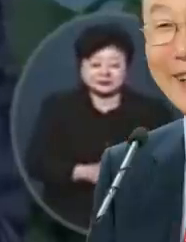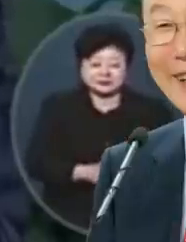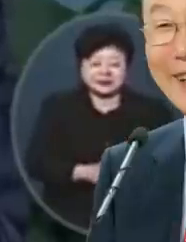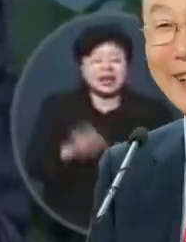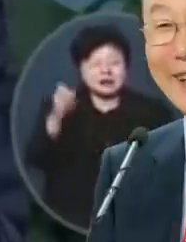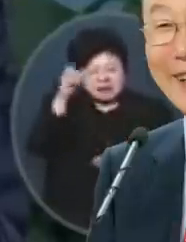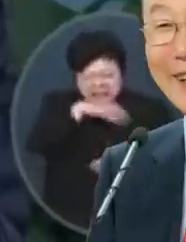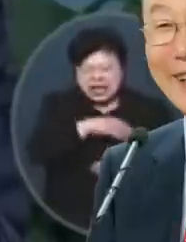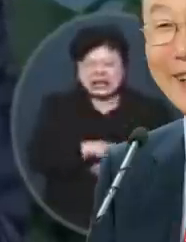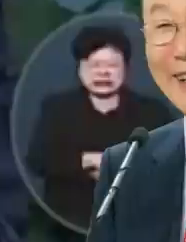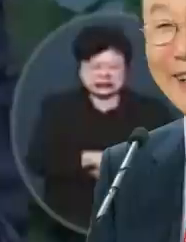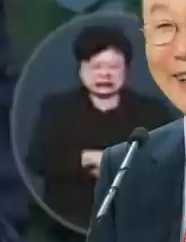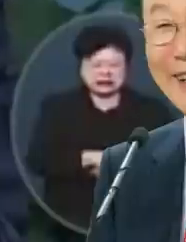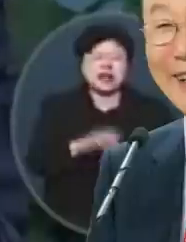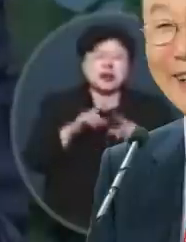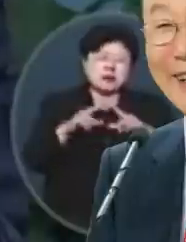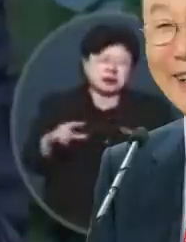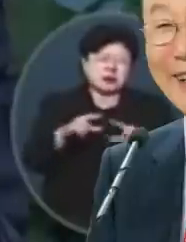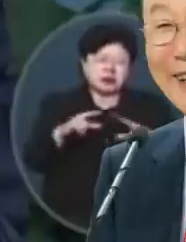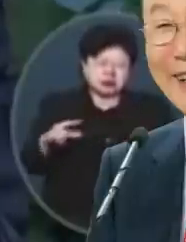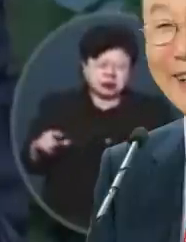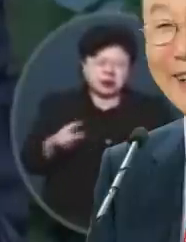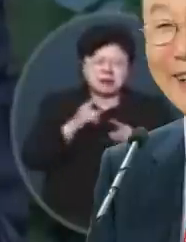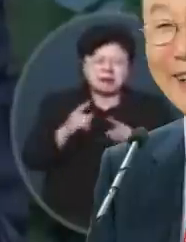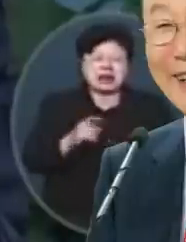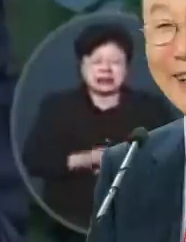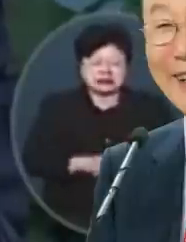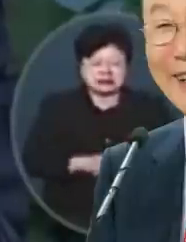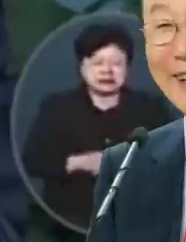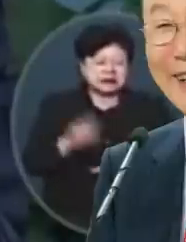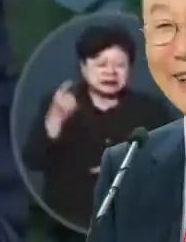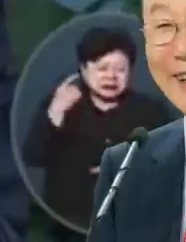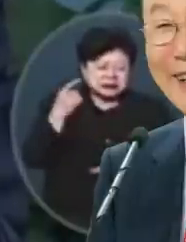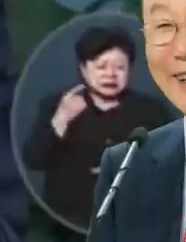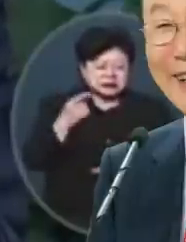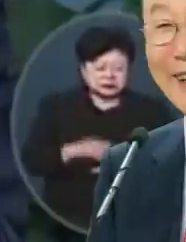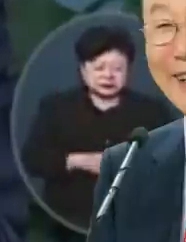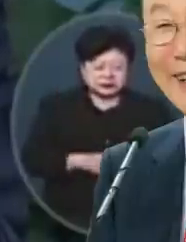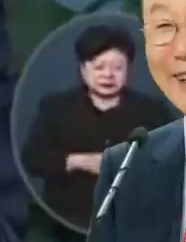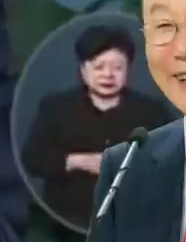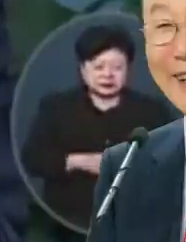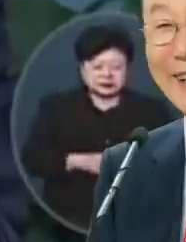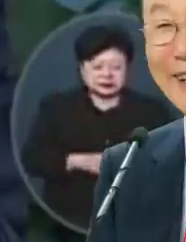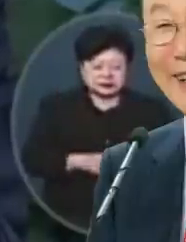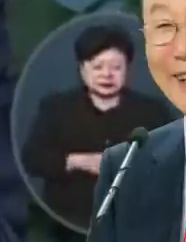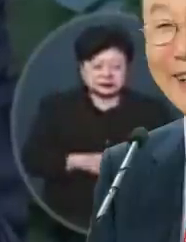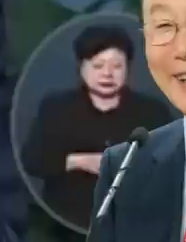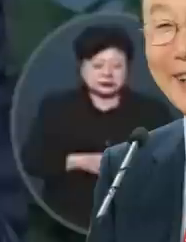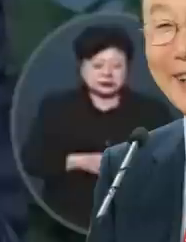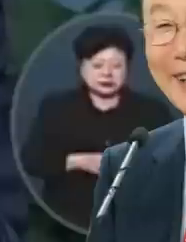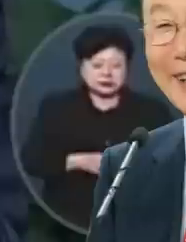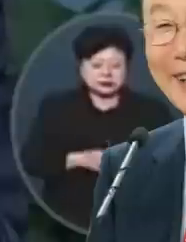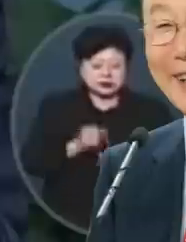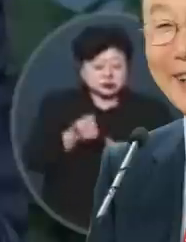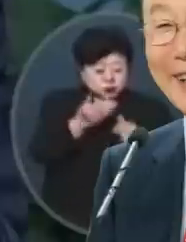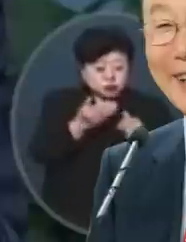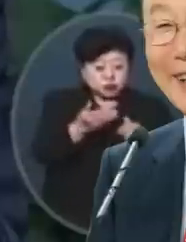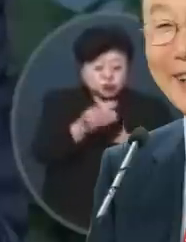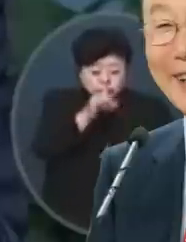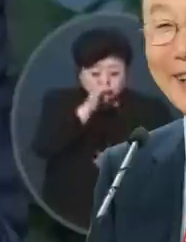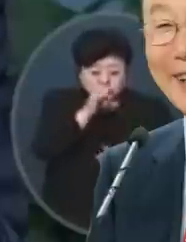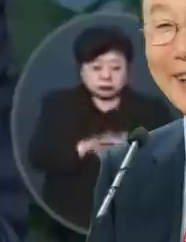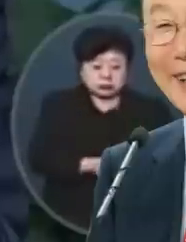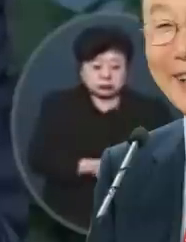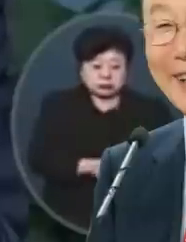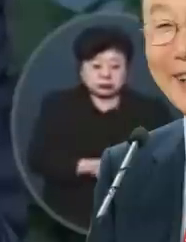그냥 보통 말하는 것도 여러분 생각에 영향력을 미쳐서